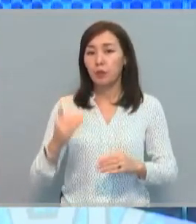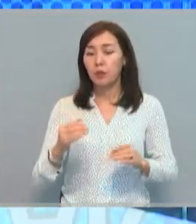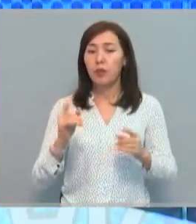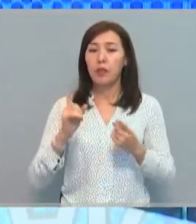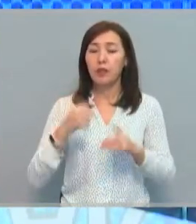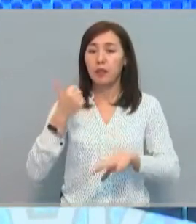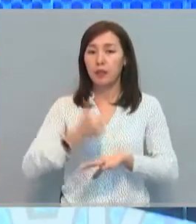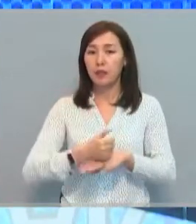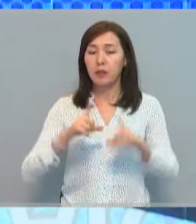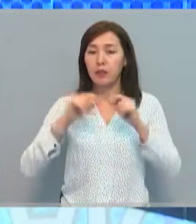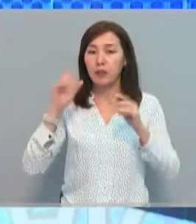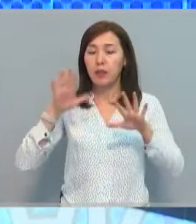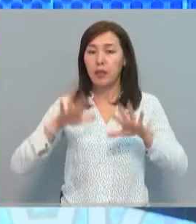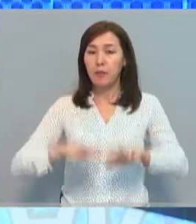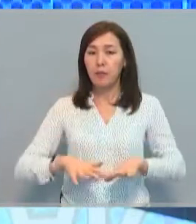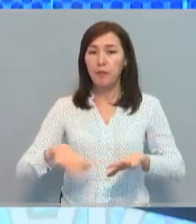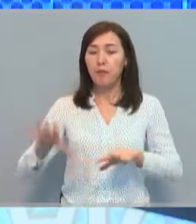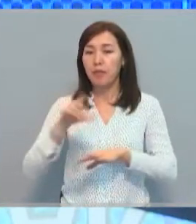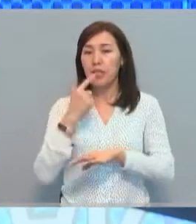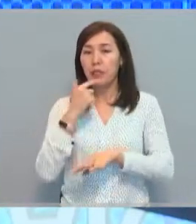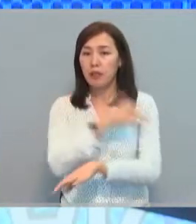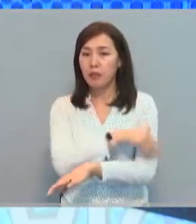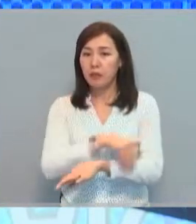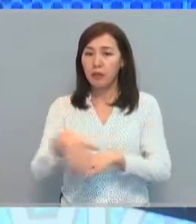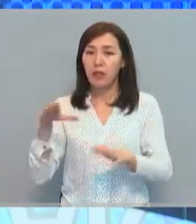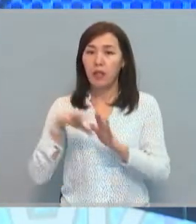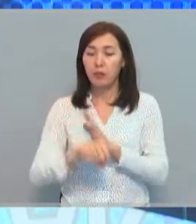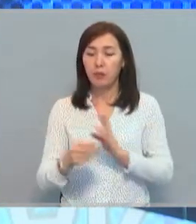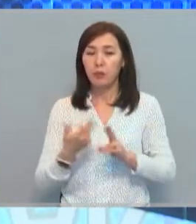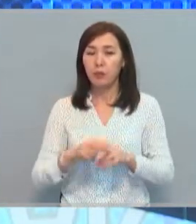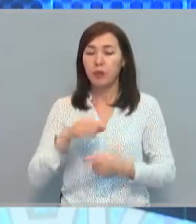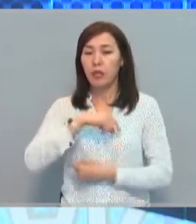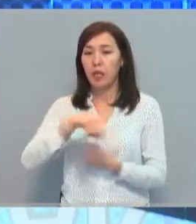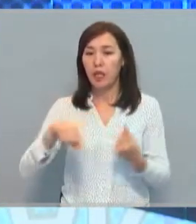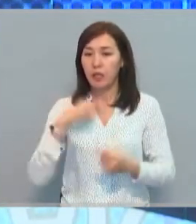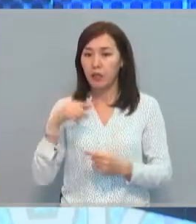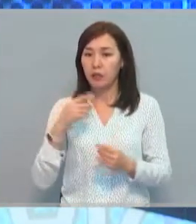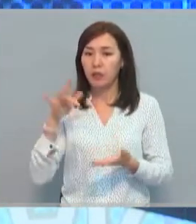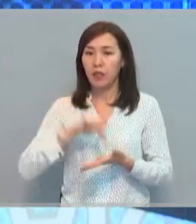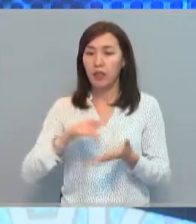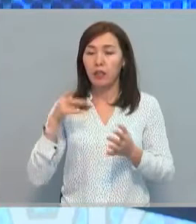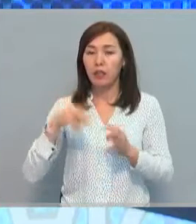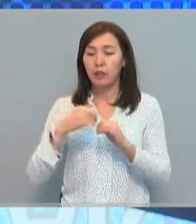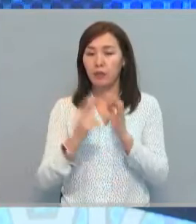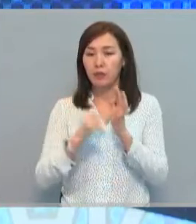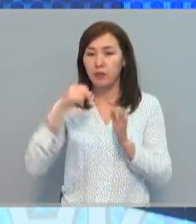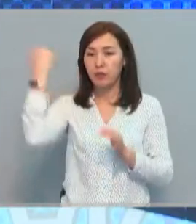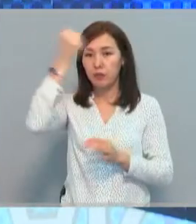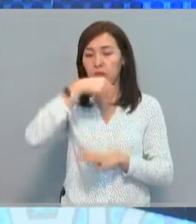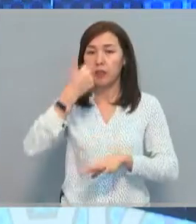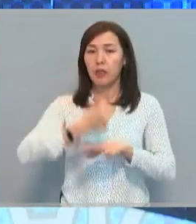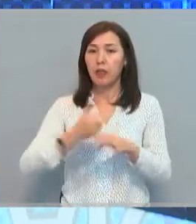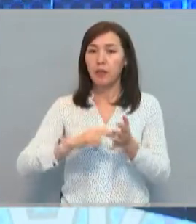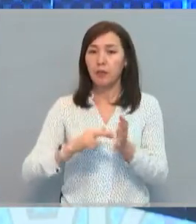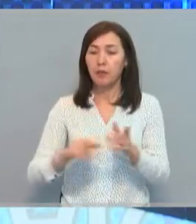болуына басты себеп ғимарат орналасқан жерлердің қызылсызыққа еніп кетуі. Кәсіпкерлердің айтуынша, қаланың 2018 жылғы бас